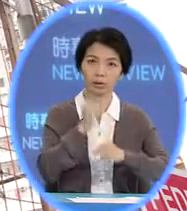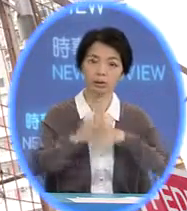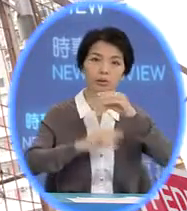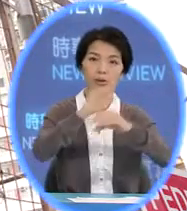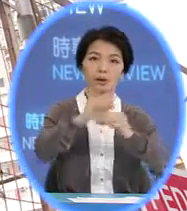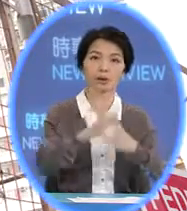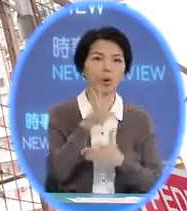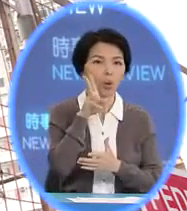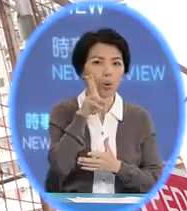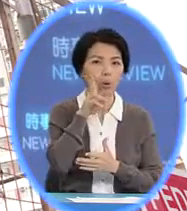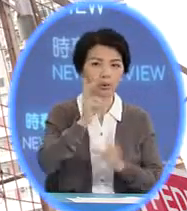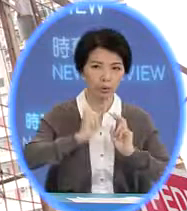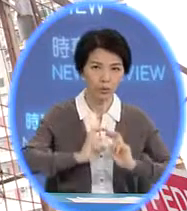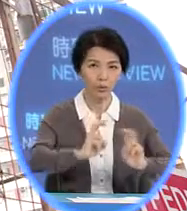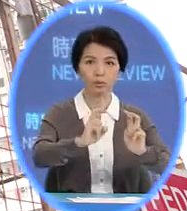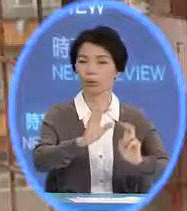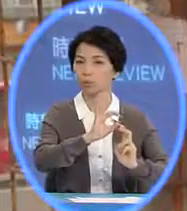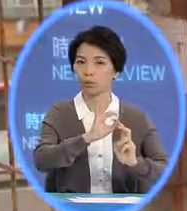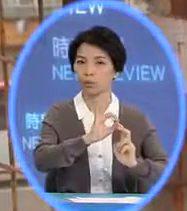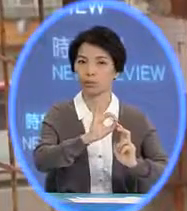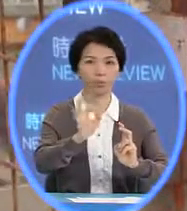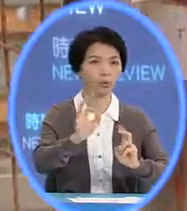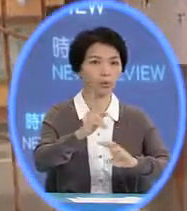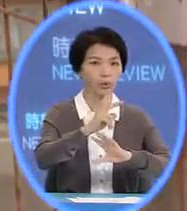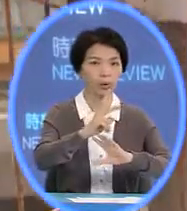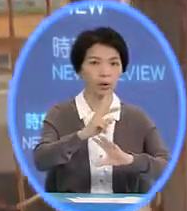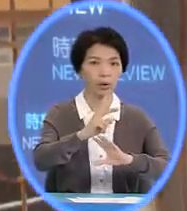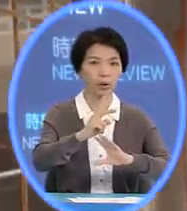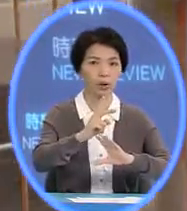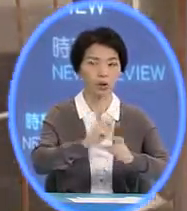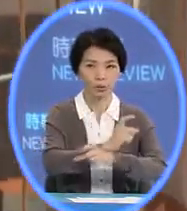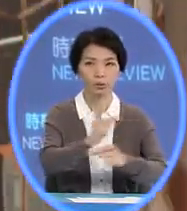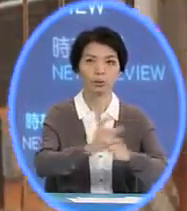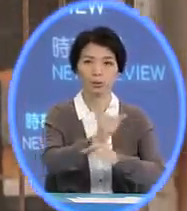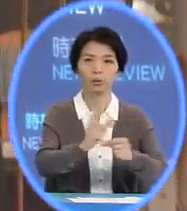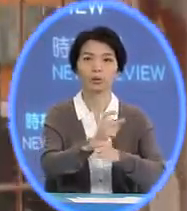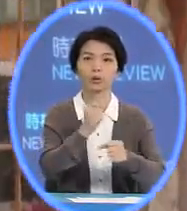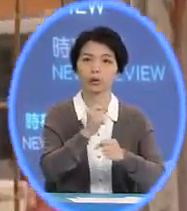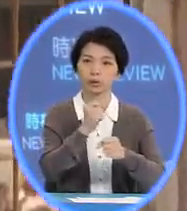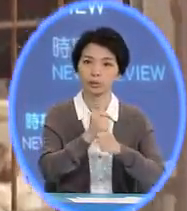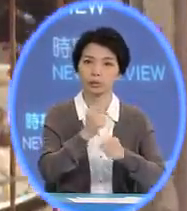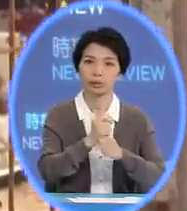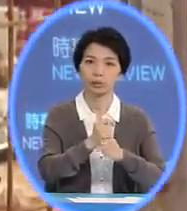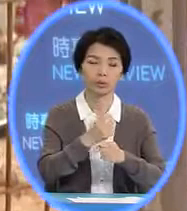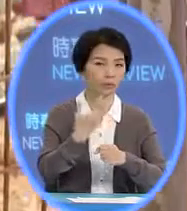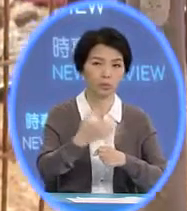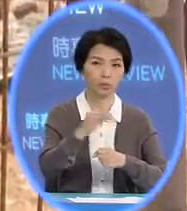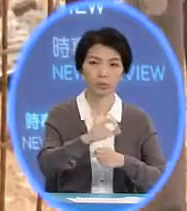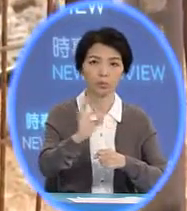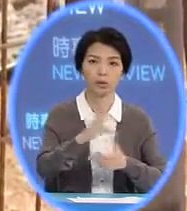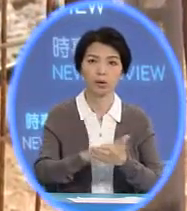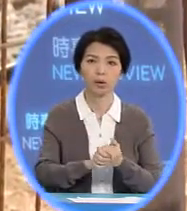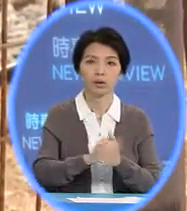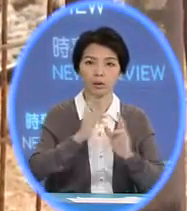就似乎港鐵就沒有守到這個正常行守的要求，在我們來說就這個不是一個